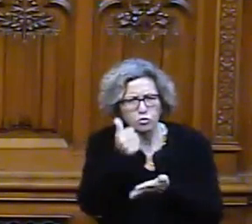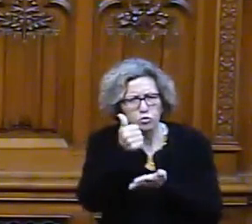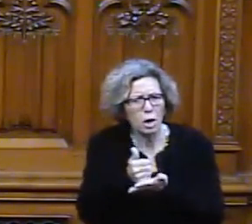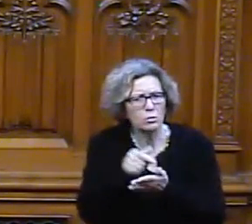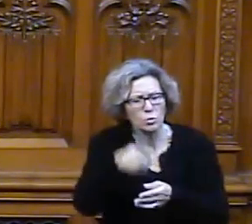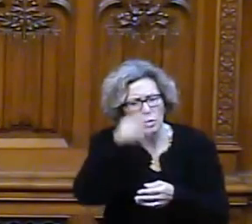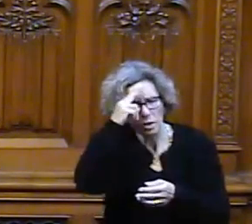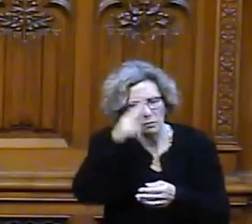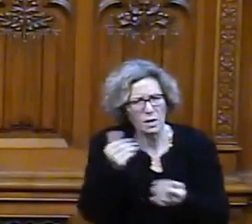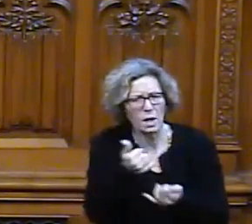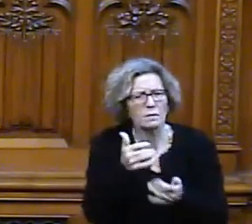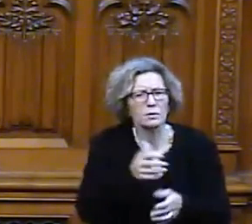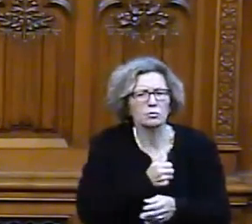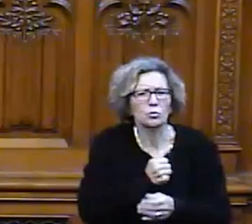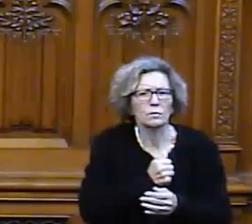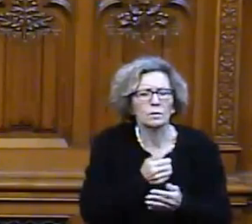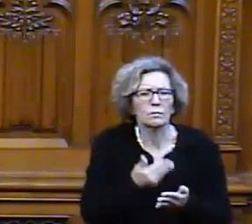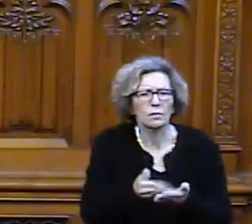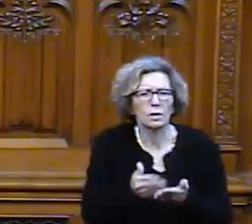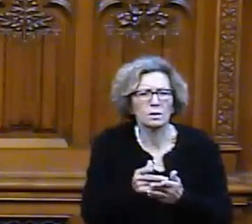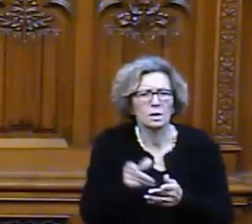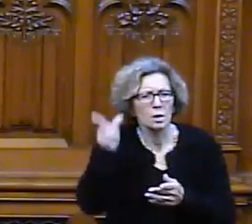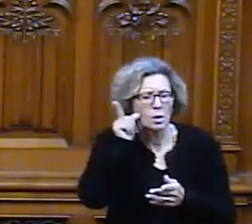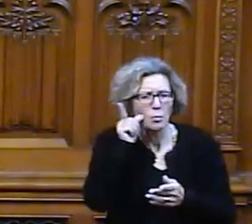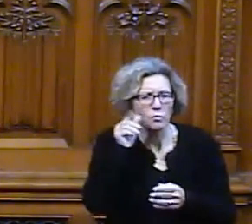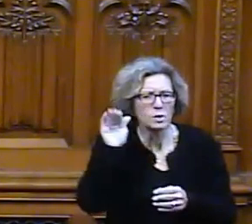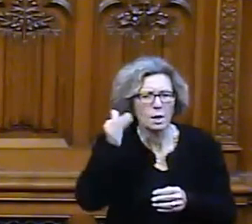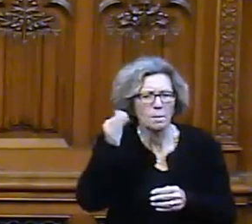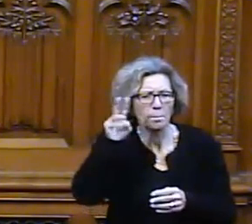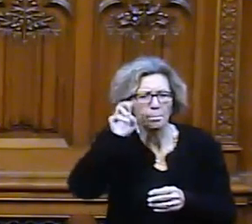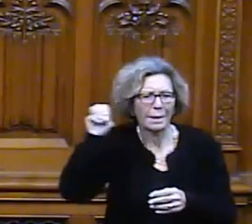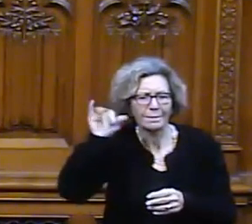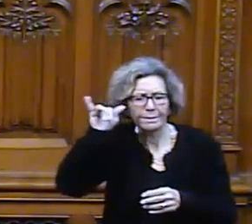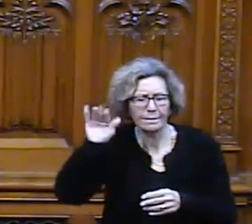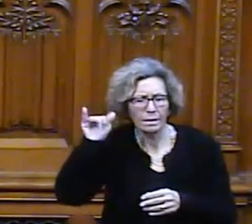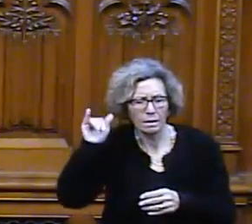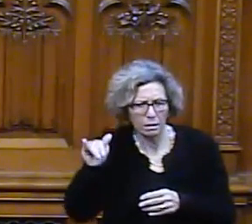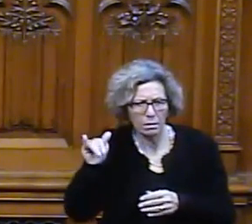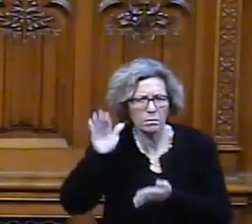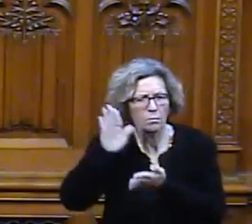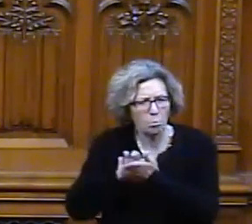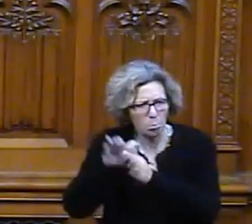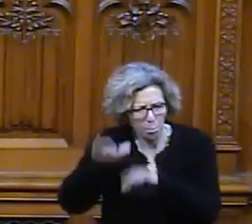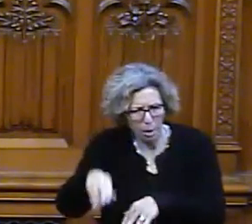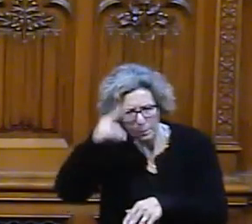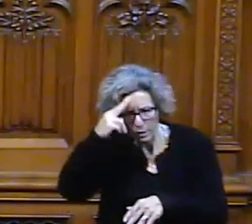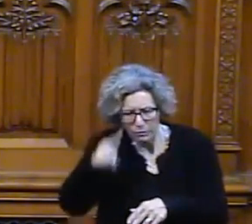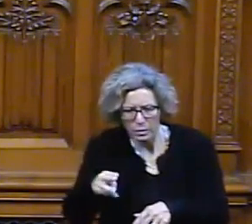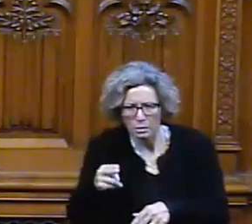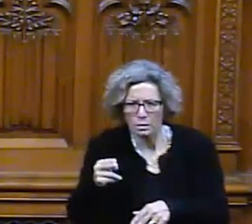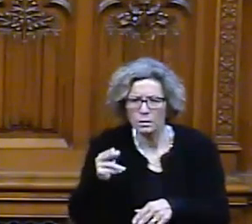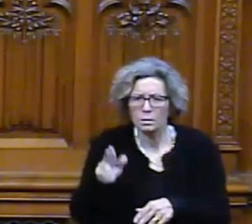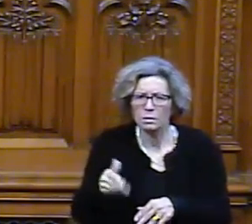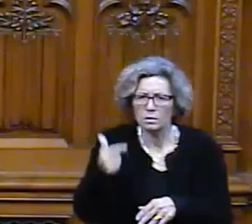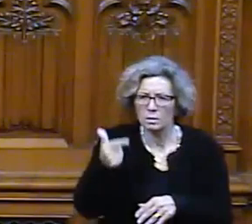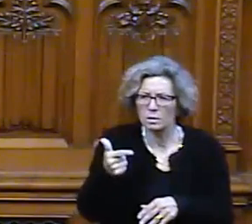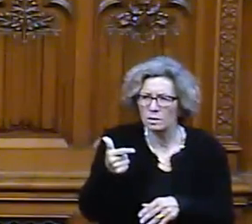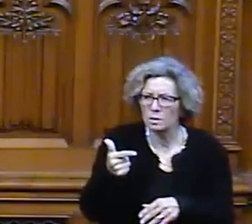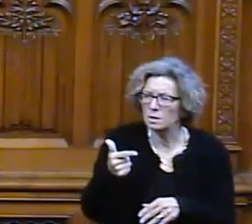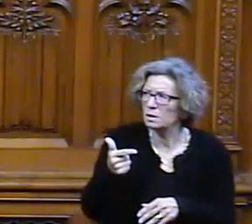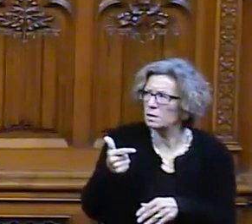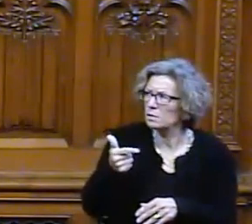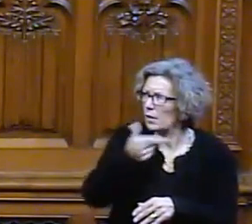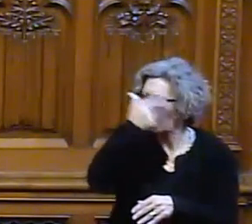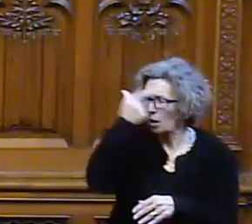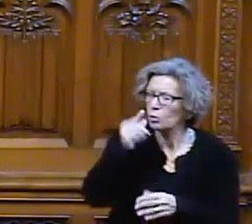ganz Wesentliches erreicht. Professor Benninger bleibt in Wien, und das ist, glaube ich, zwei Herrschaften zu schulden. Wir alle, oder